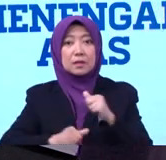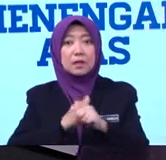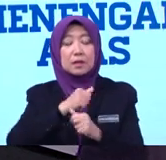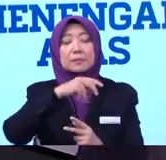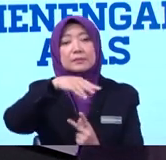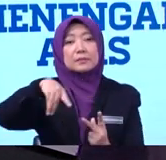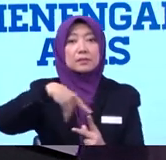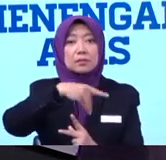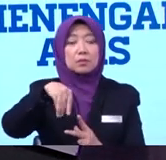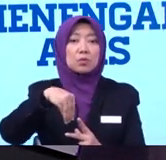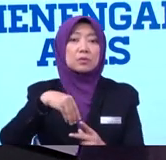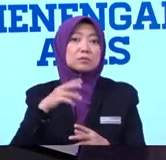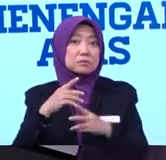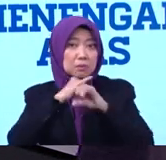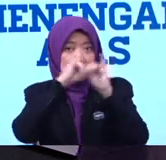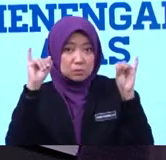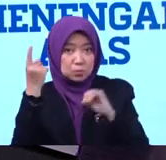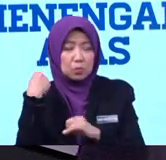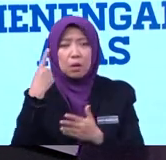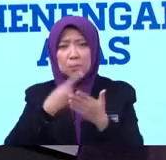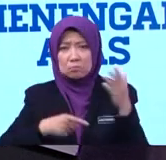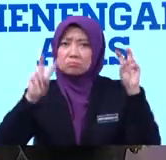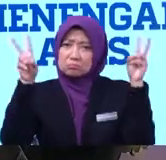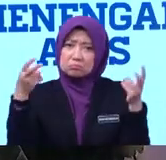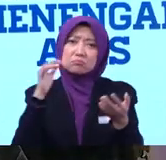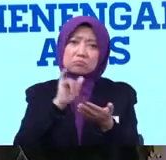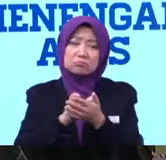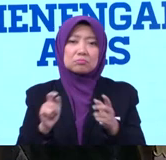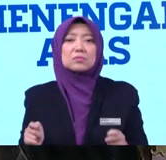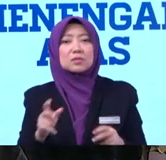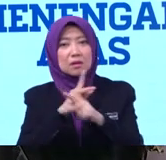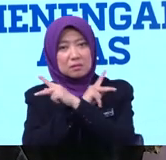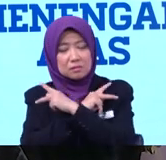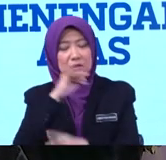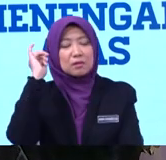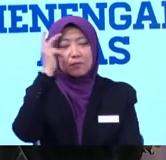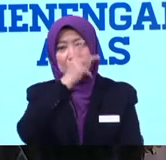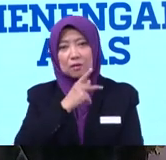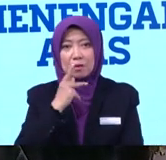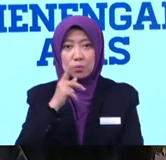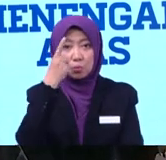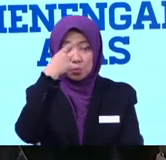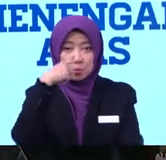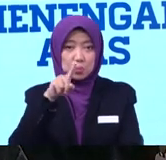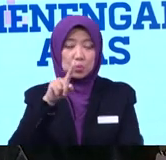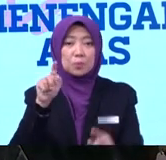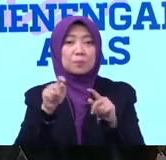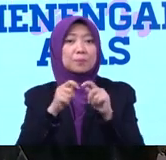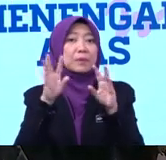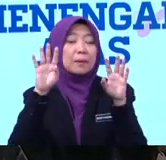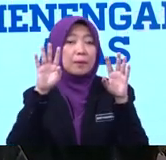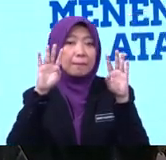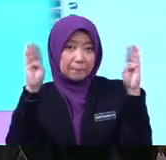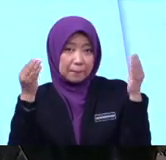pembicaraan Oke terima kasih teruskan untuk bab 3 tingkatan 5